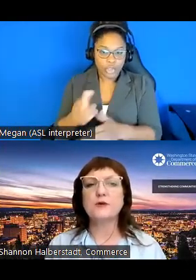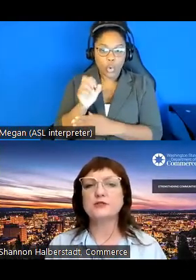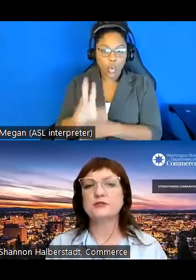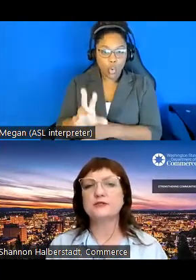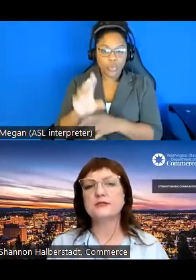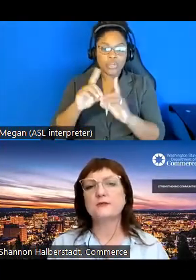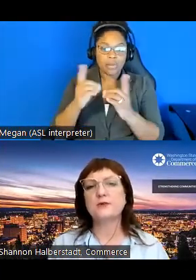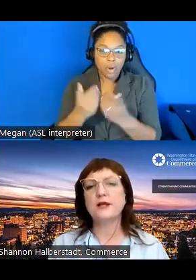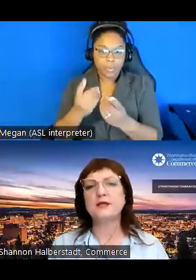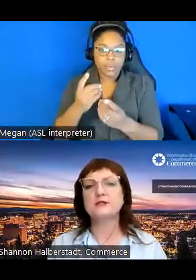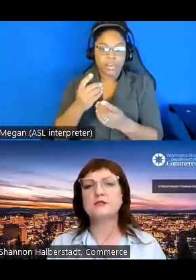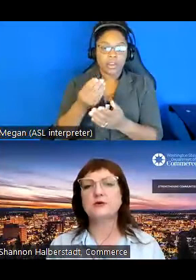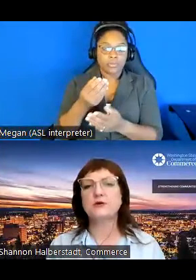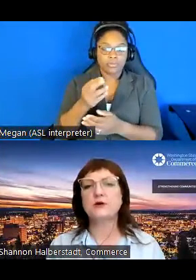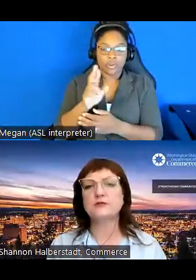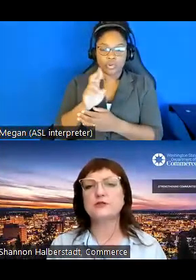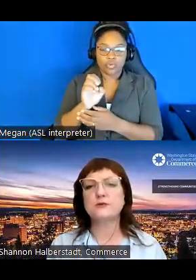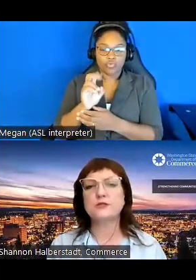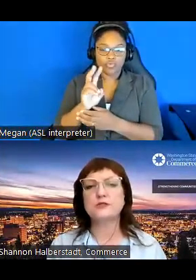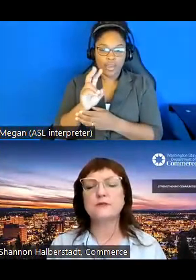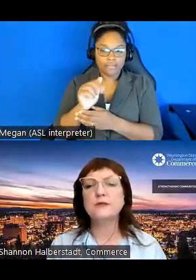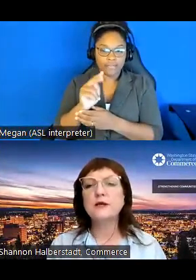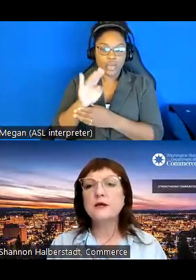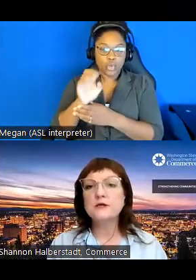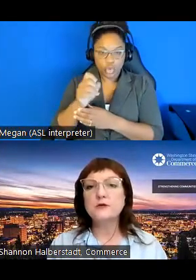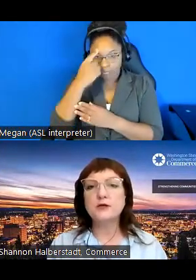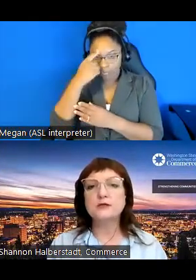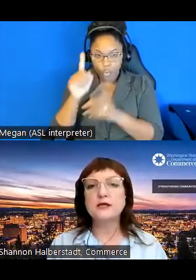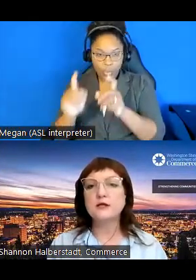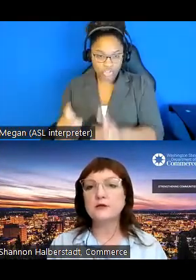여러분의 재정적 아드바이저나